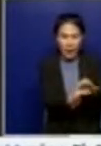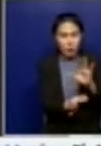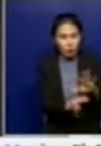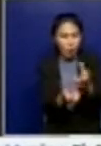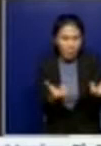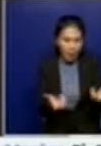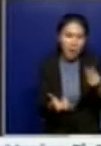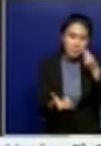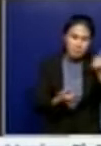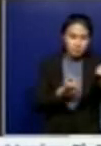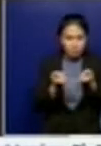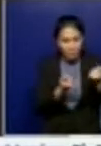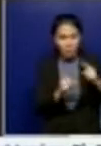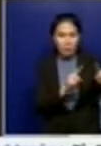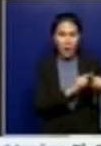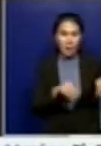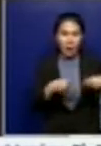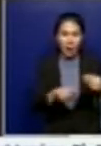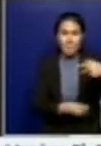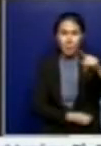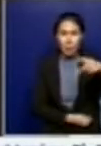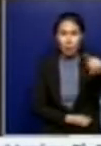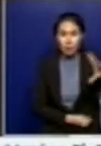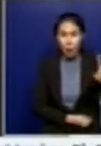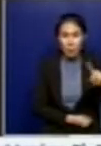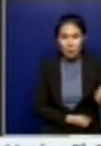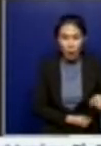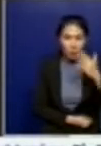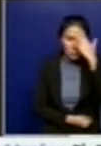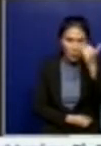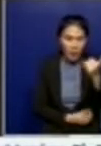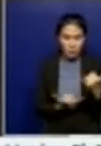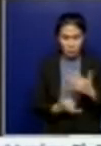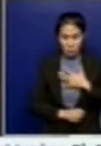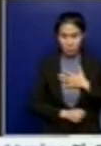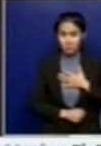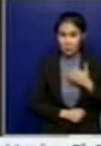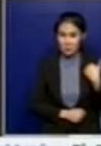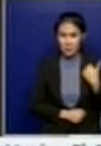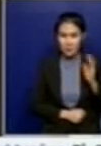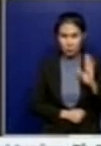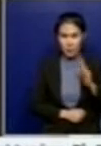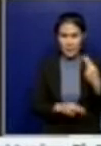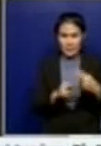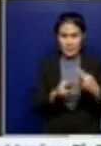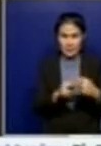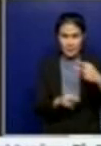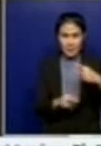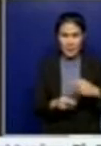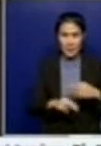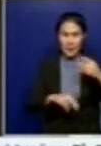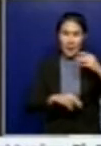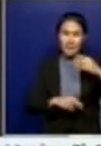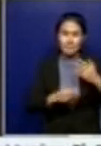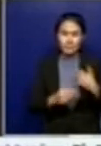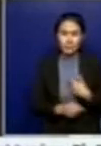พย์สินต่อปปช.นะครับผู้ได้รับการยกเว้นก็มีพลเอกประยุทธ์พลเอกประวิตรพลเอก